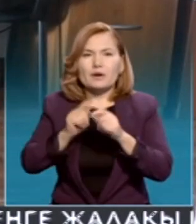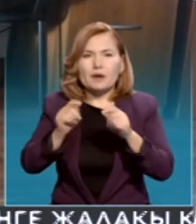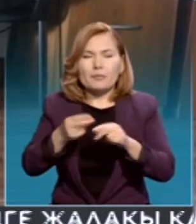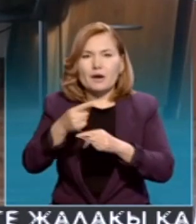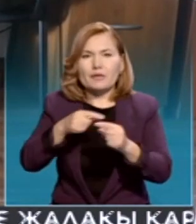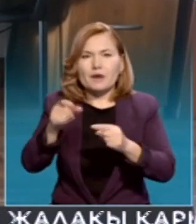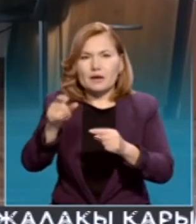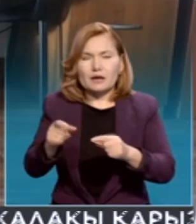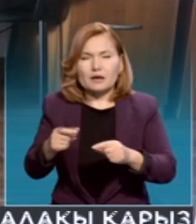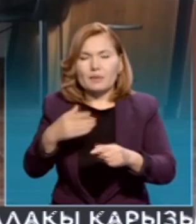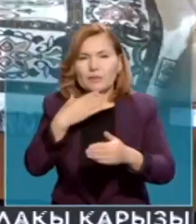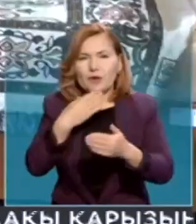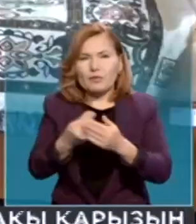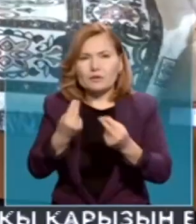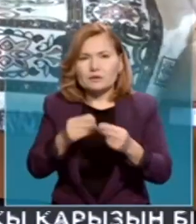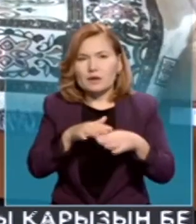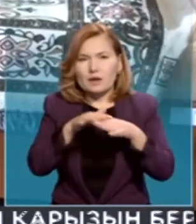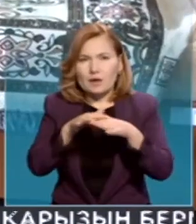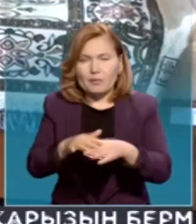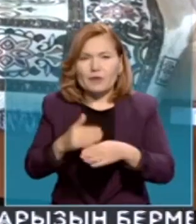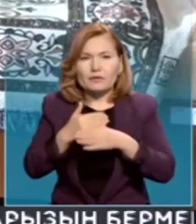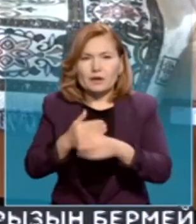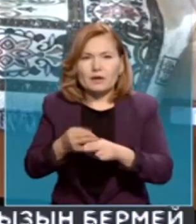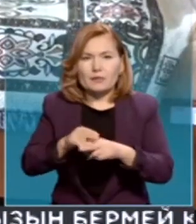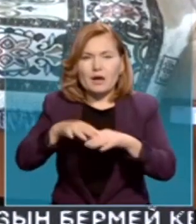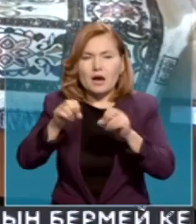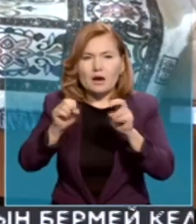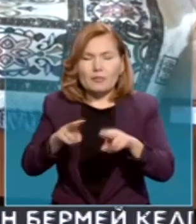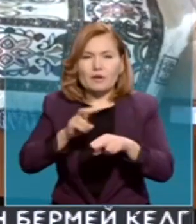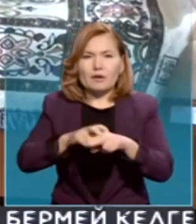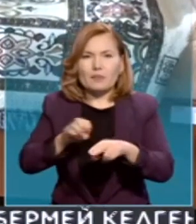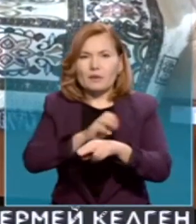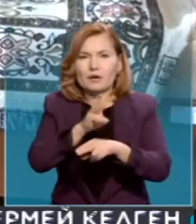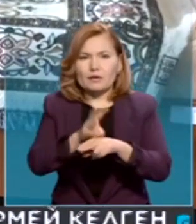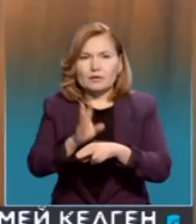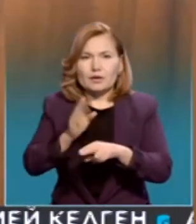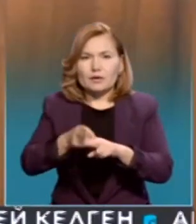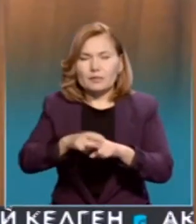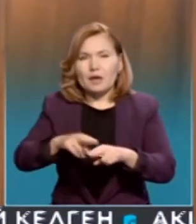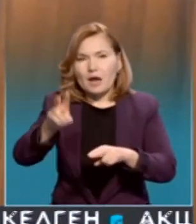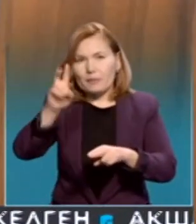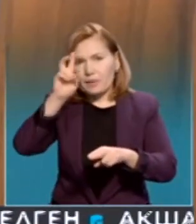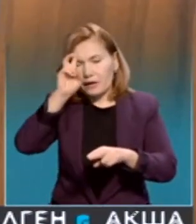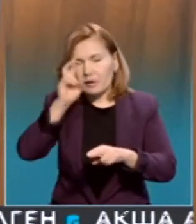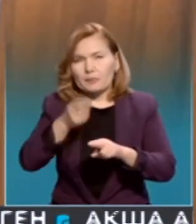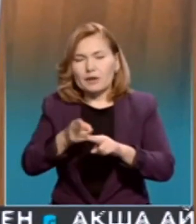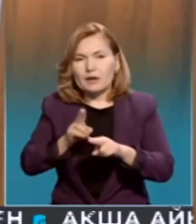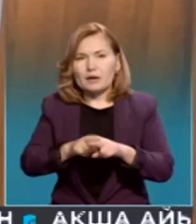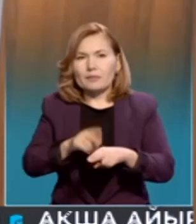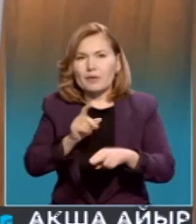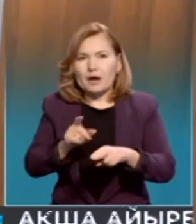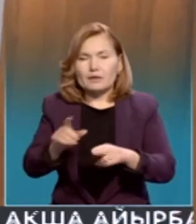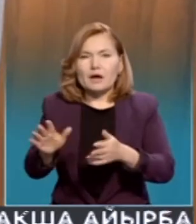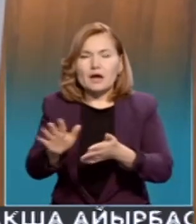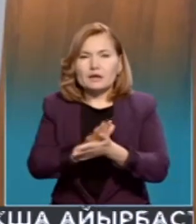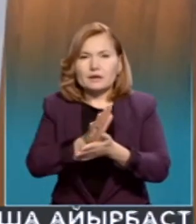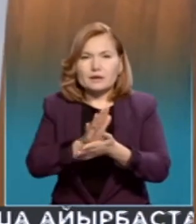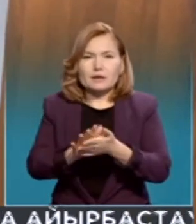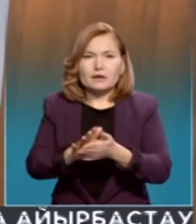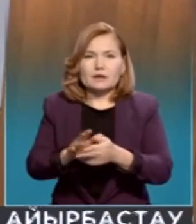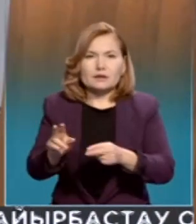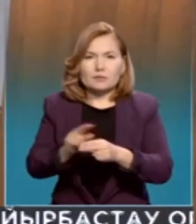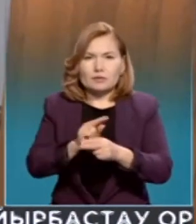кәсіпкер өз тарапынан ғимаратты қолданысқа беріп, мамандармен қамтуға жауапты. Ал мемлекет келушілерге тегін емделу үшін қаржы